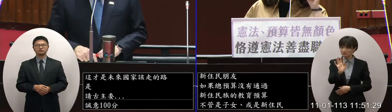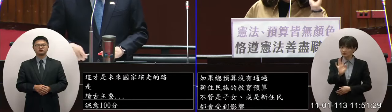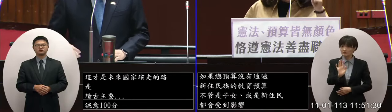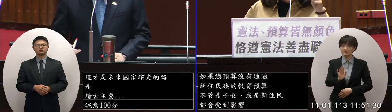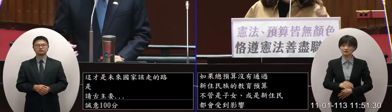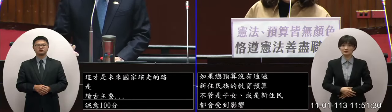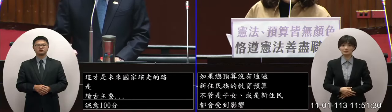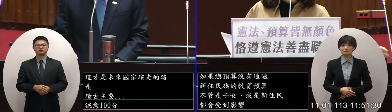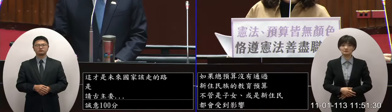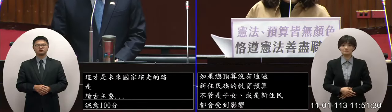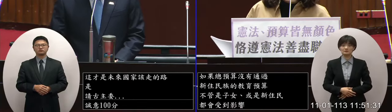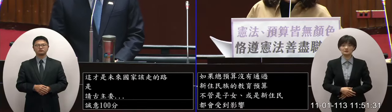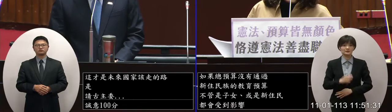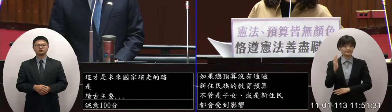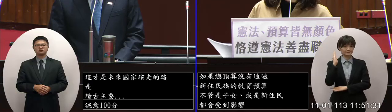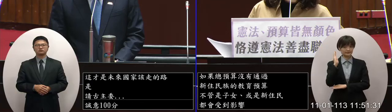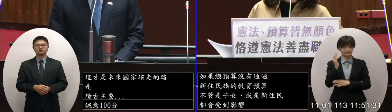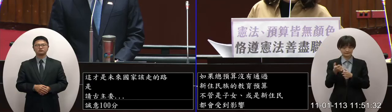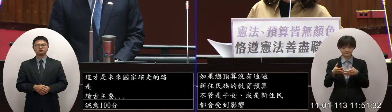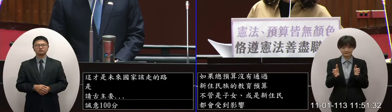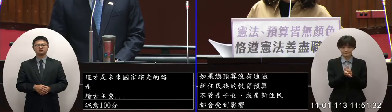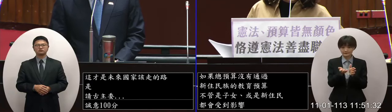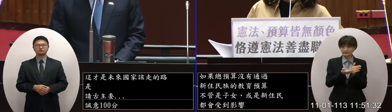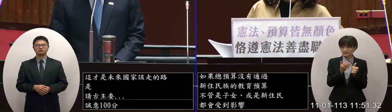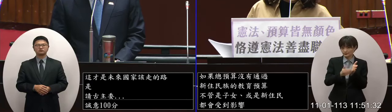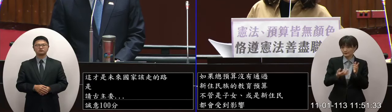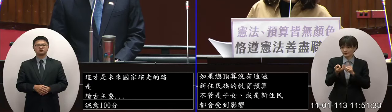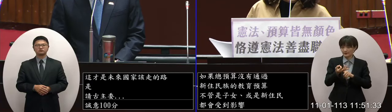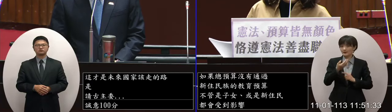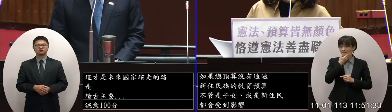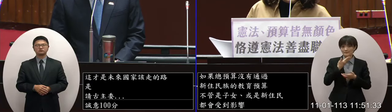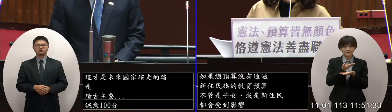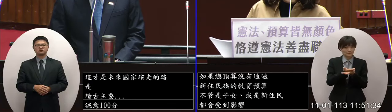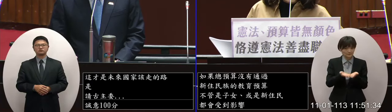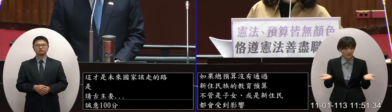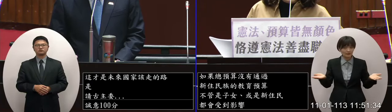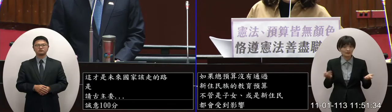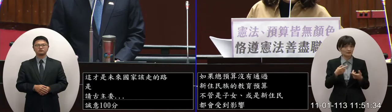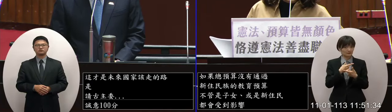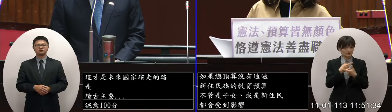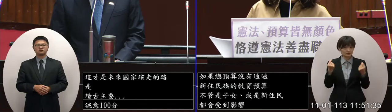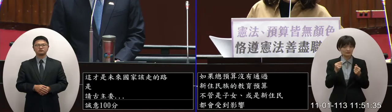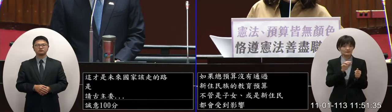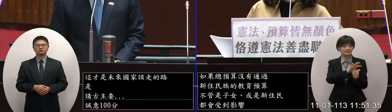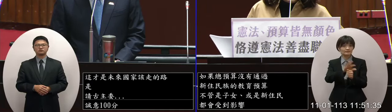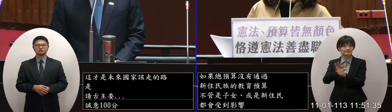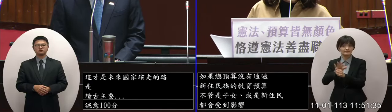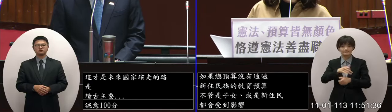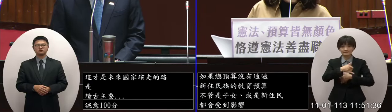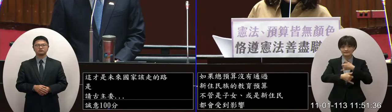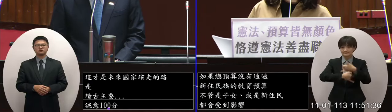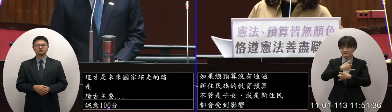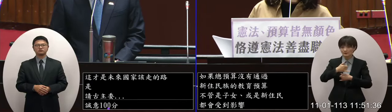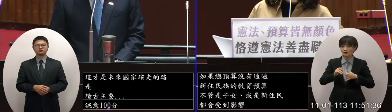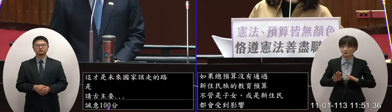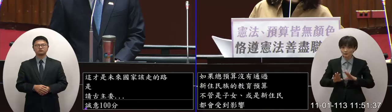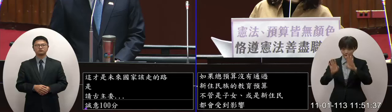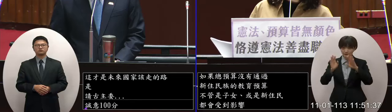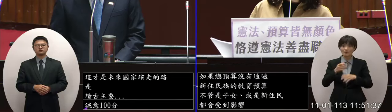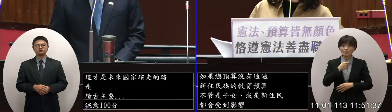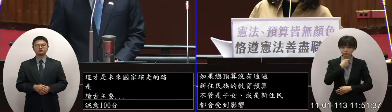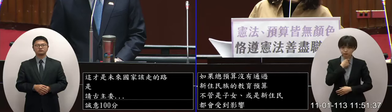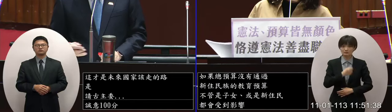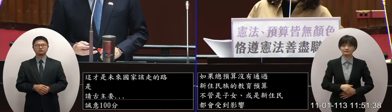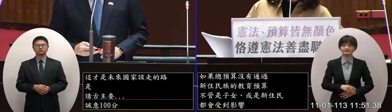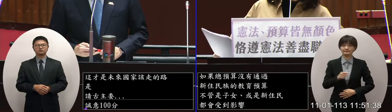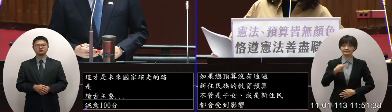当受惠于政府总预算，让他们的生活进步都能够来予以